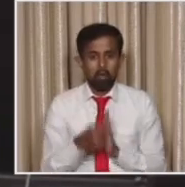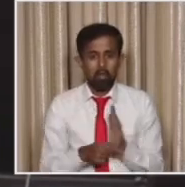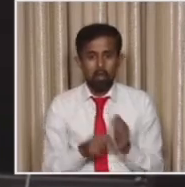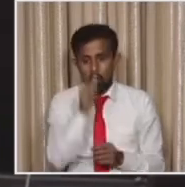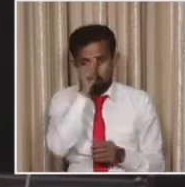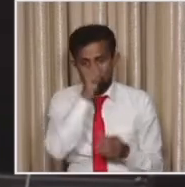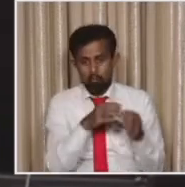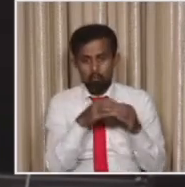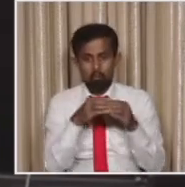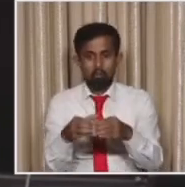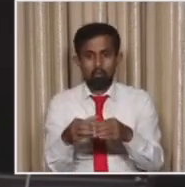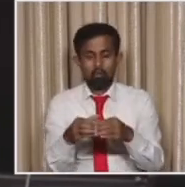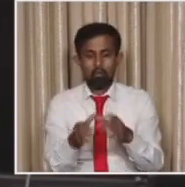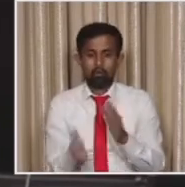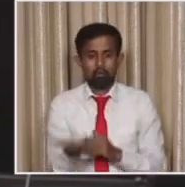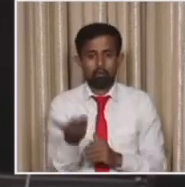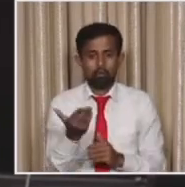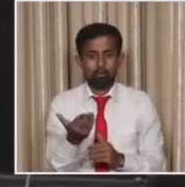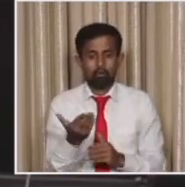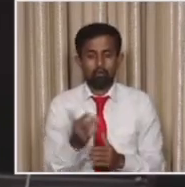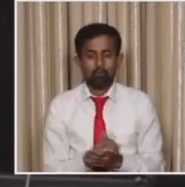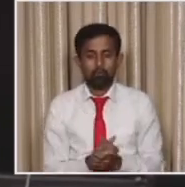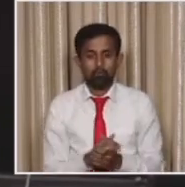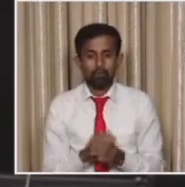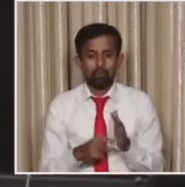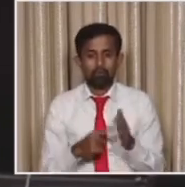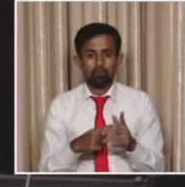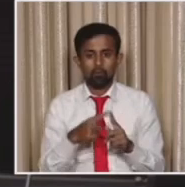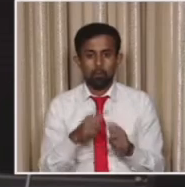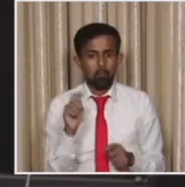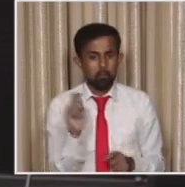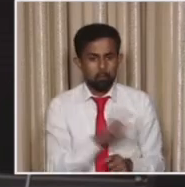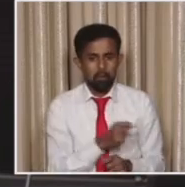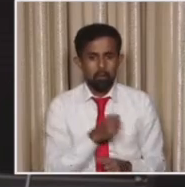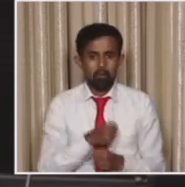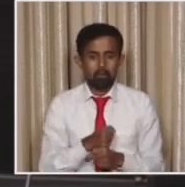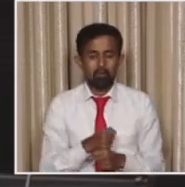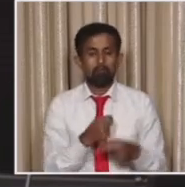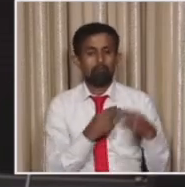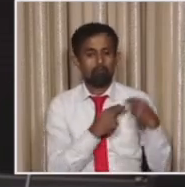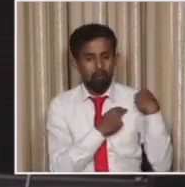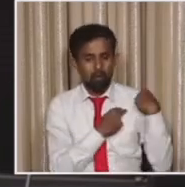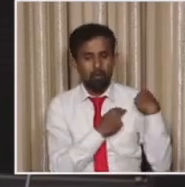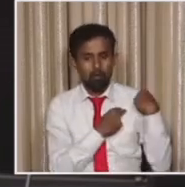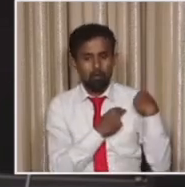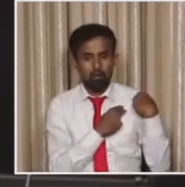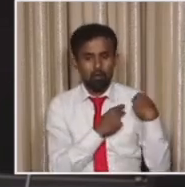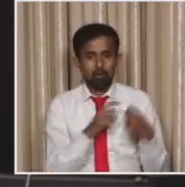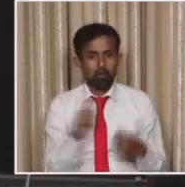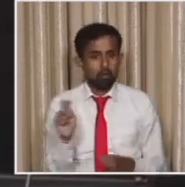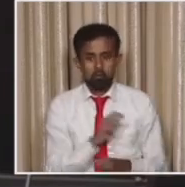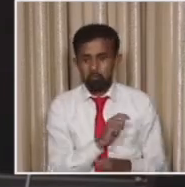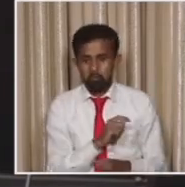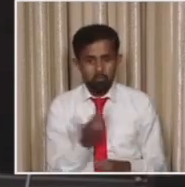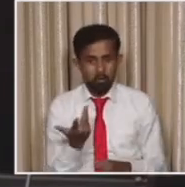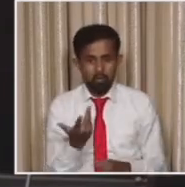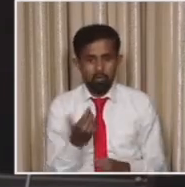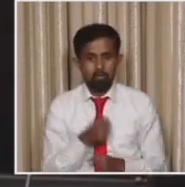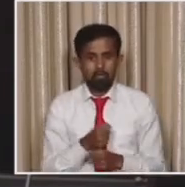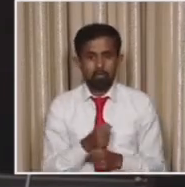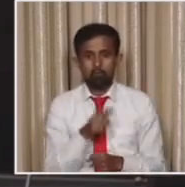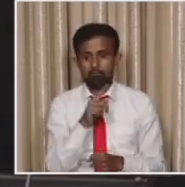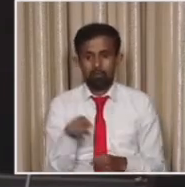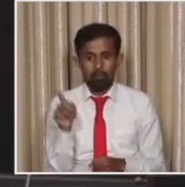ටික පෝට් සිටියකට යයි කියලා. ඉතින් ඒක බදු අය කර ගැනීම රජේ වගකීමක්. ඒක අය කරගෙන නැත්තම් ඒක රජයේ